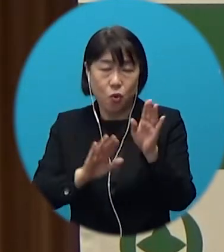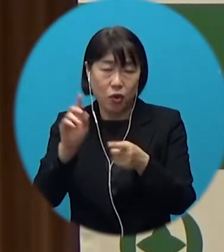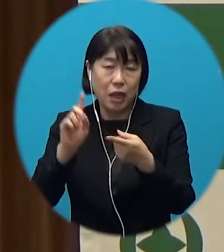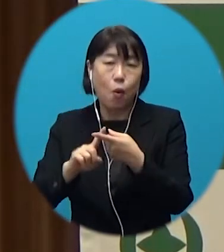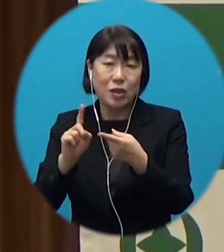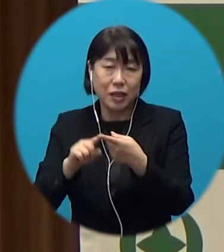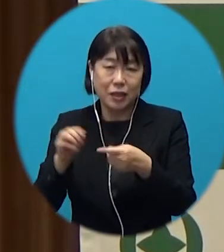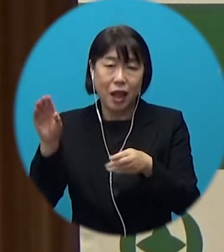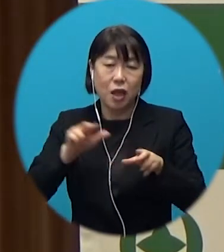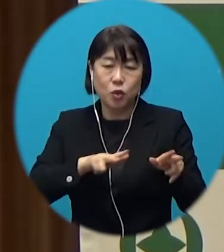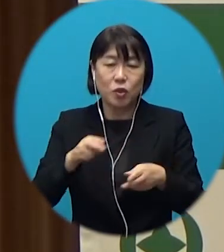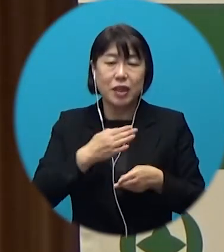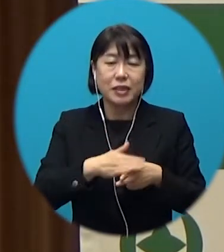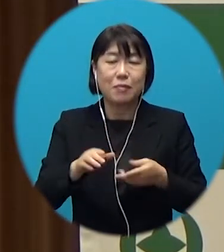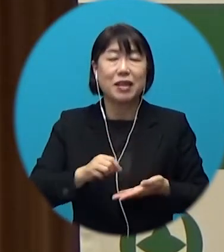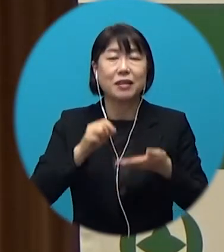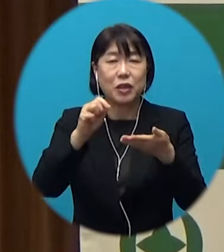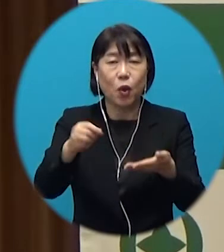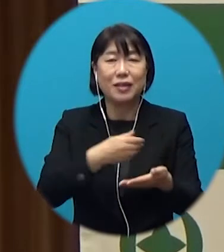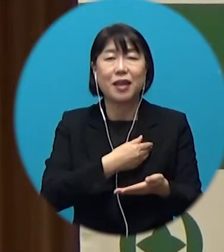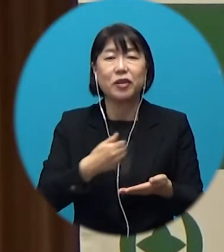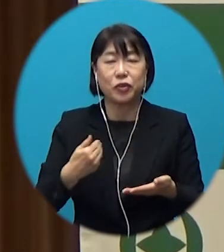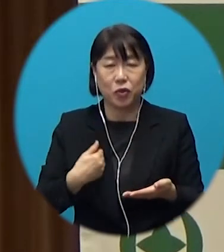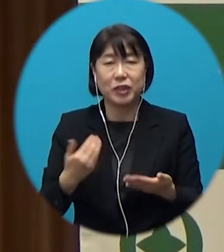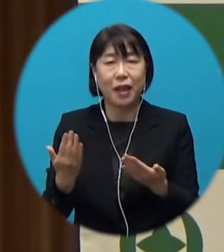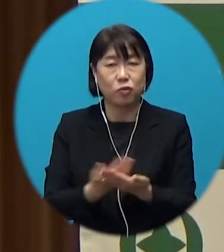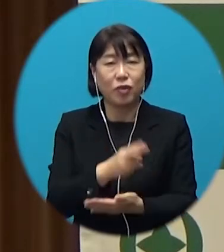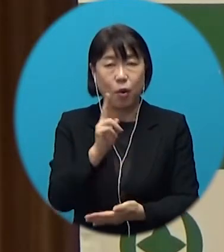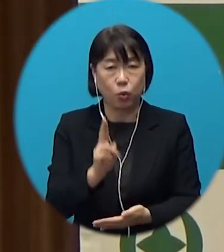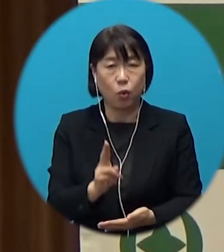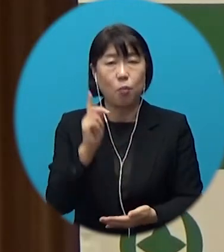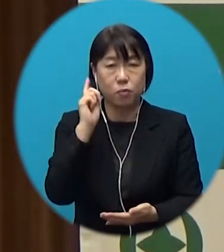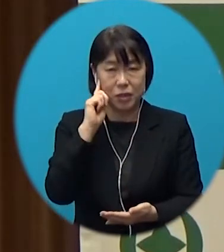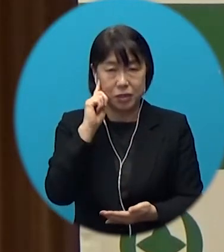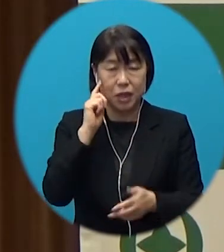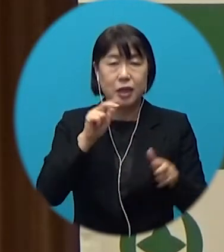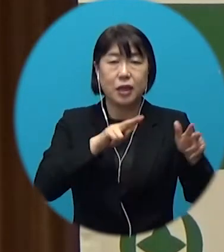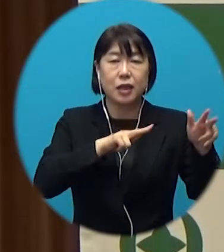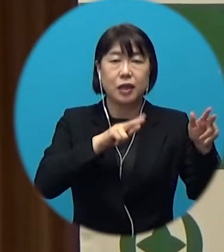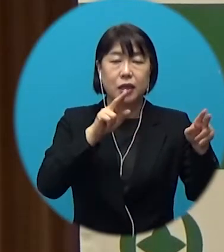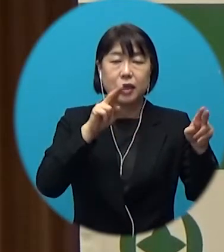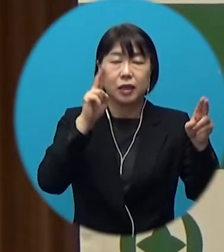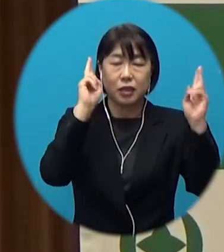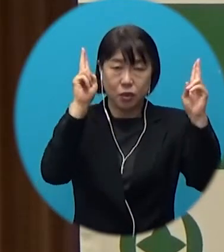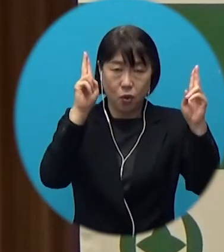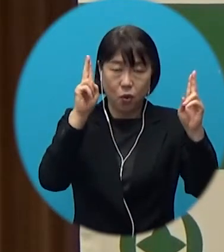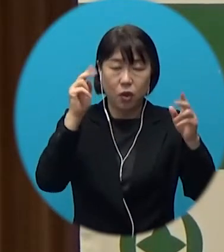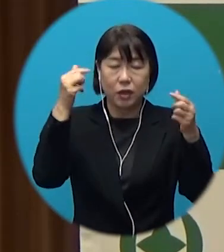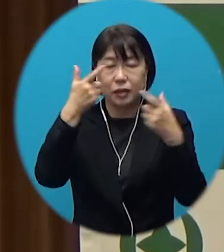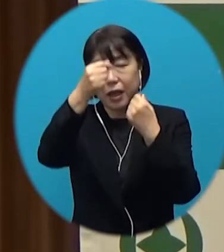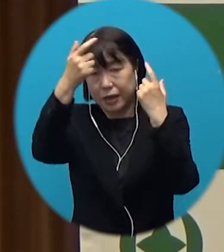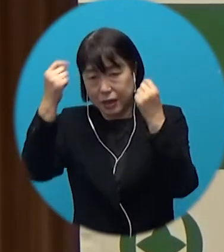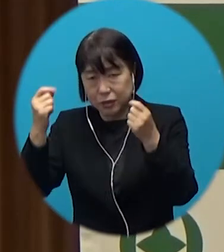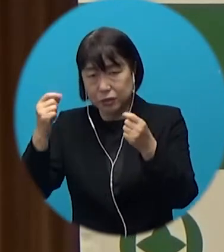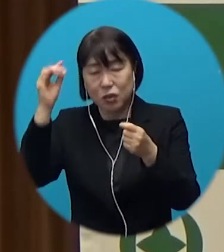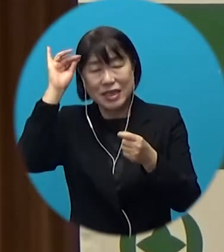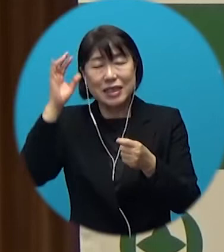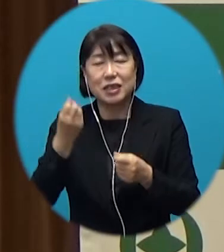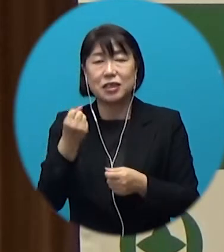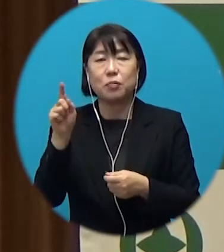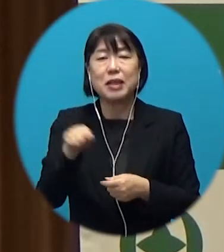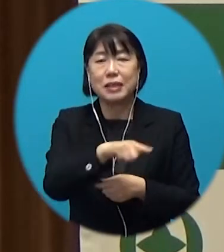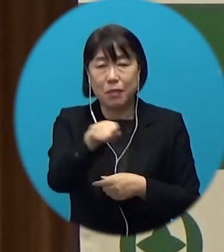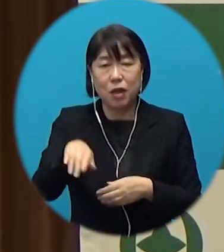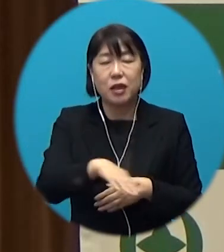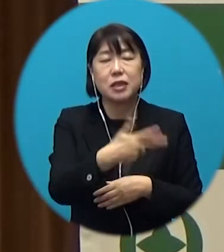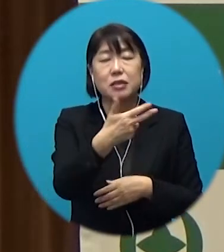サービスの提供ができるんじゃないかと考えていまして、企業や大学などの管理機関、の皆様を含めてですね、市